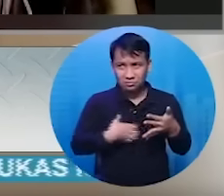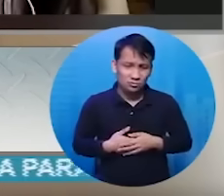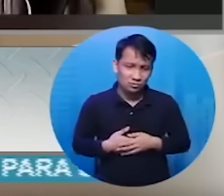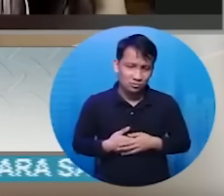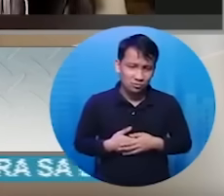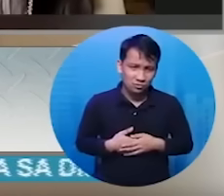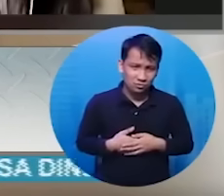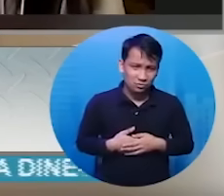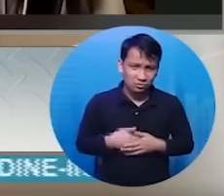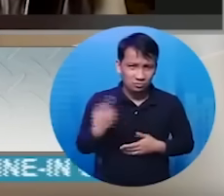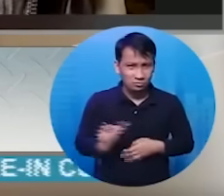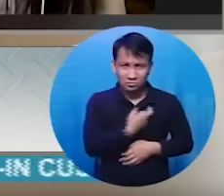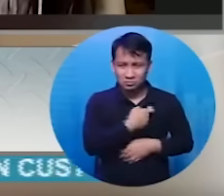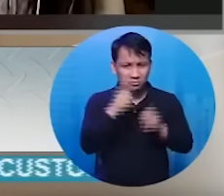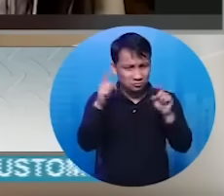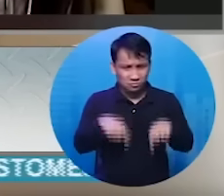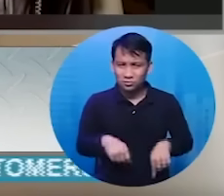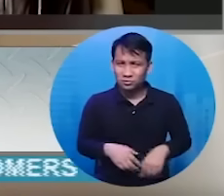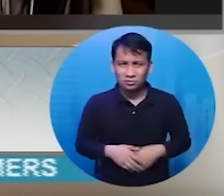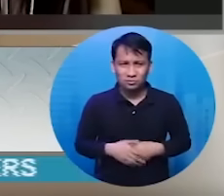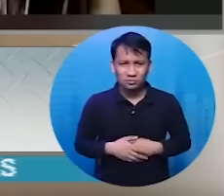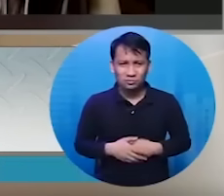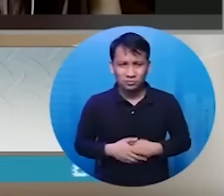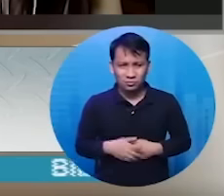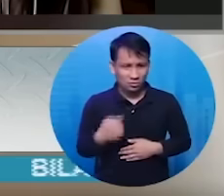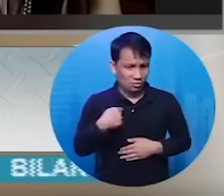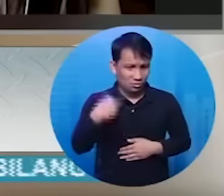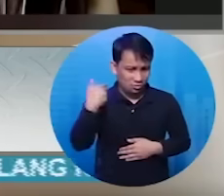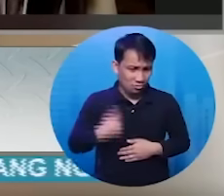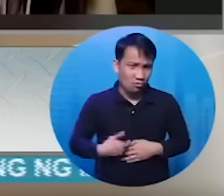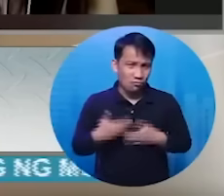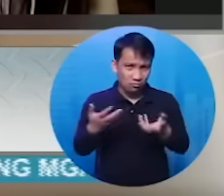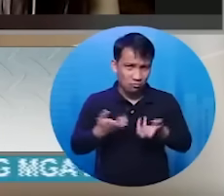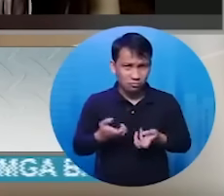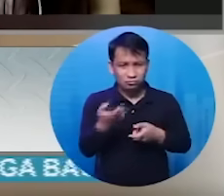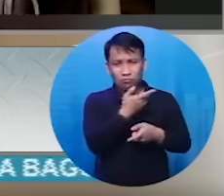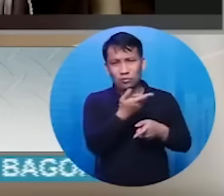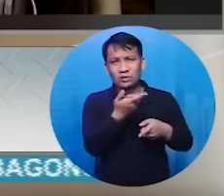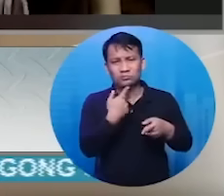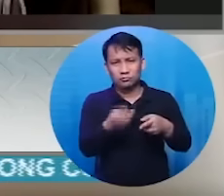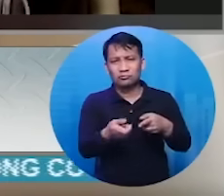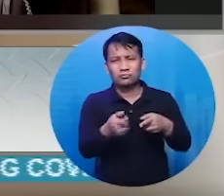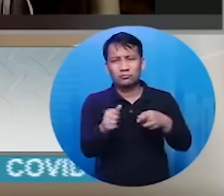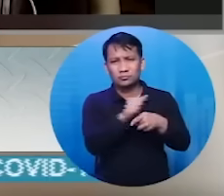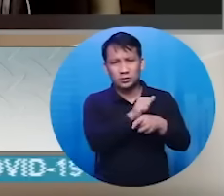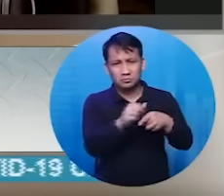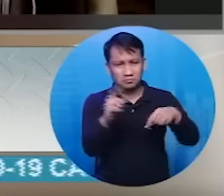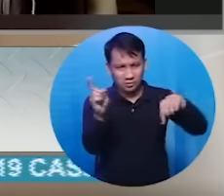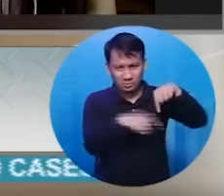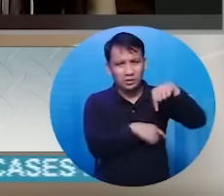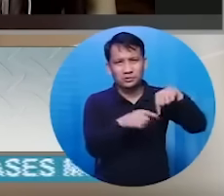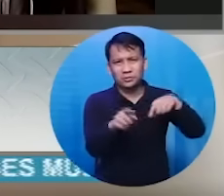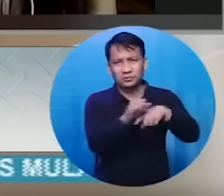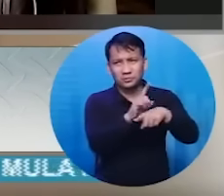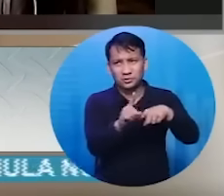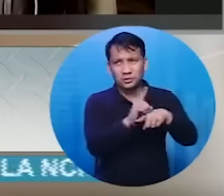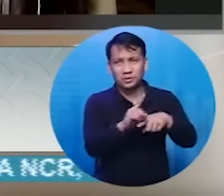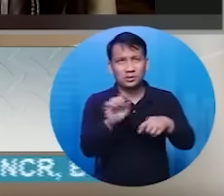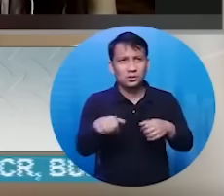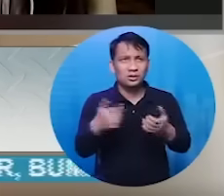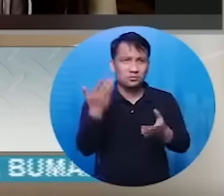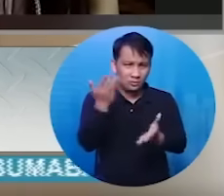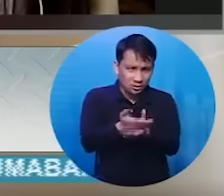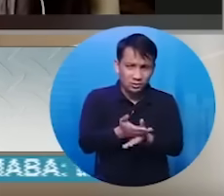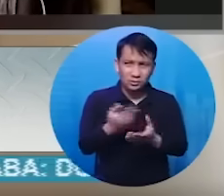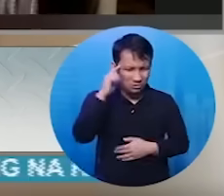po, masakit po sa akin therapy. Kung sakit po, gusto ko po talagang madisiplina yung kapatid ko para matigil po yung